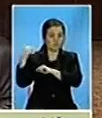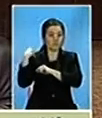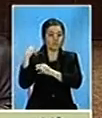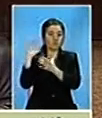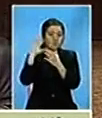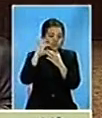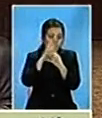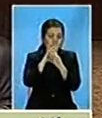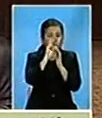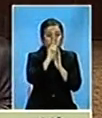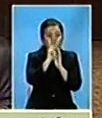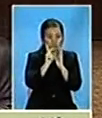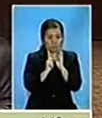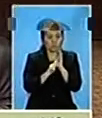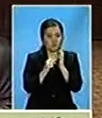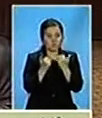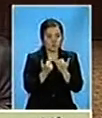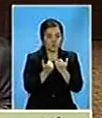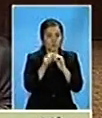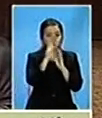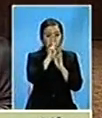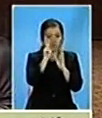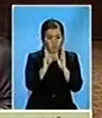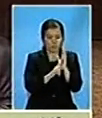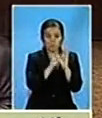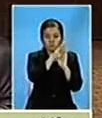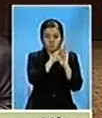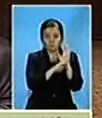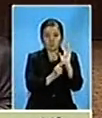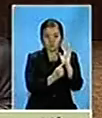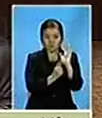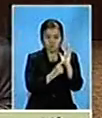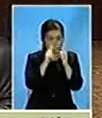ข้องกับกฎหมายฉบับนี้กฎหมายฉบับนี้นั้นเจตนาเพื่อที่จะมีการ